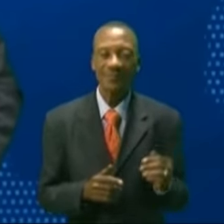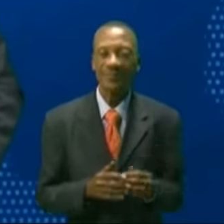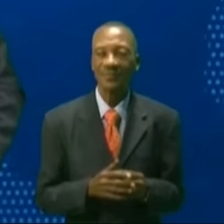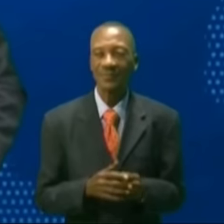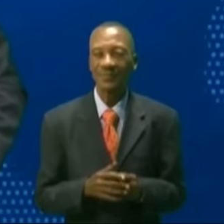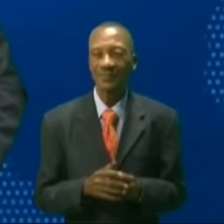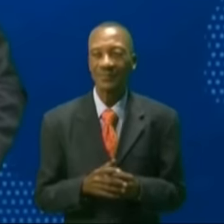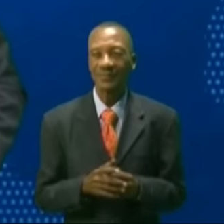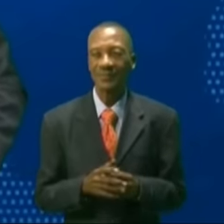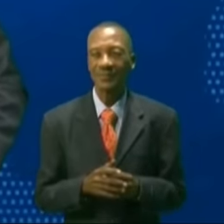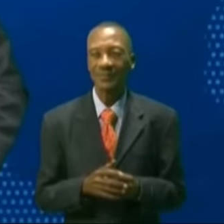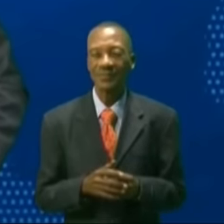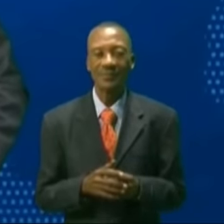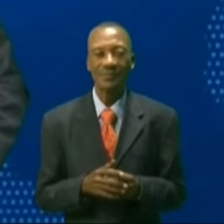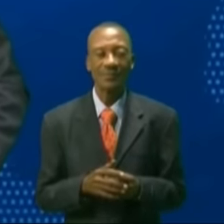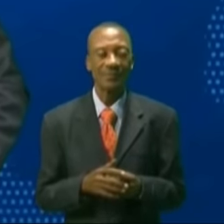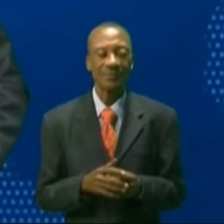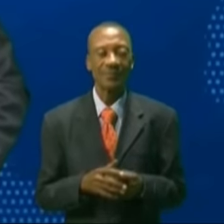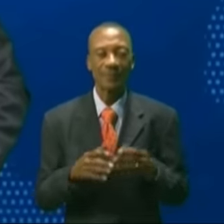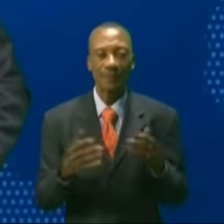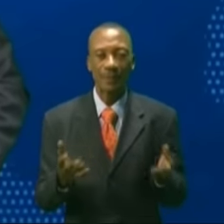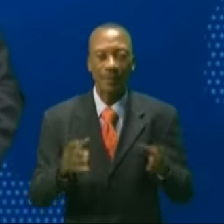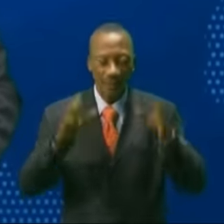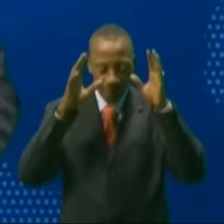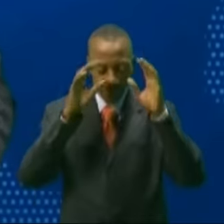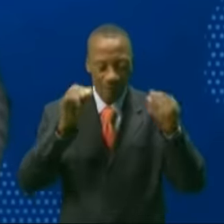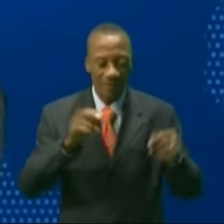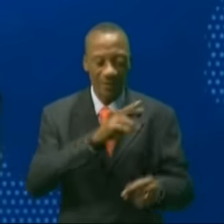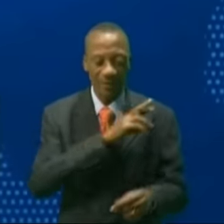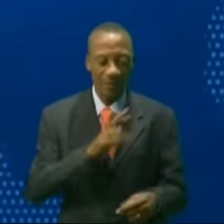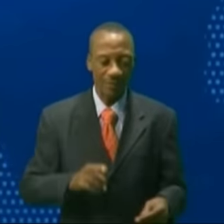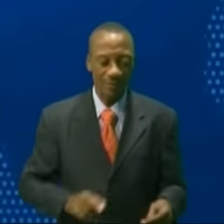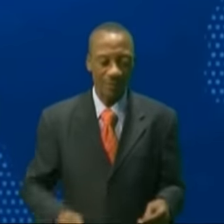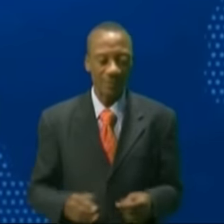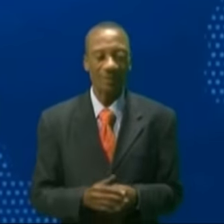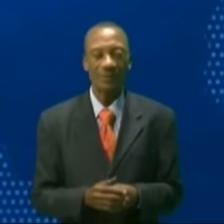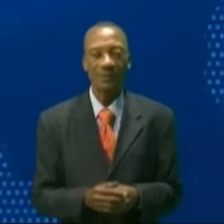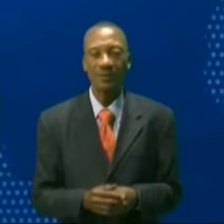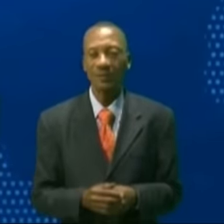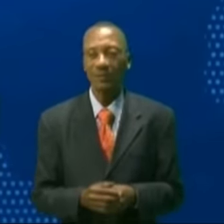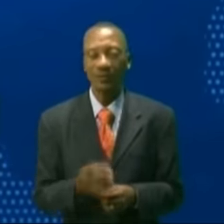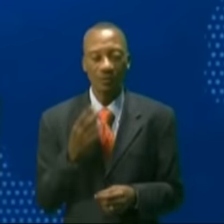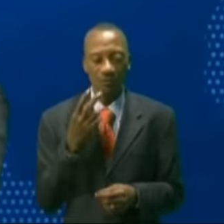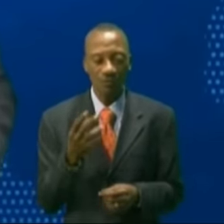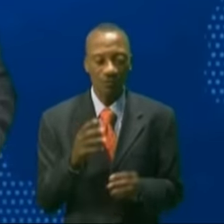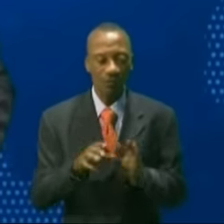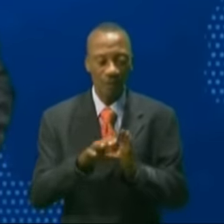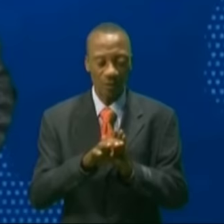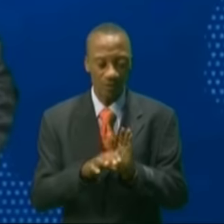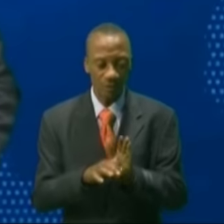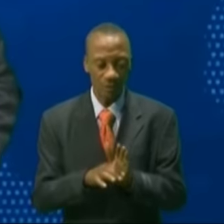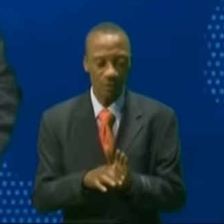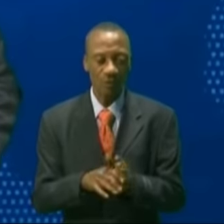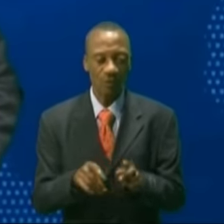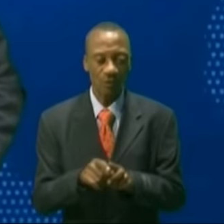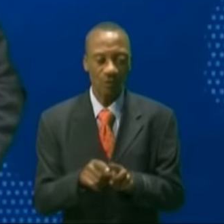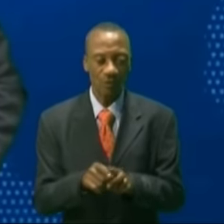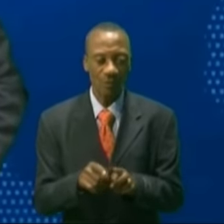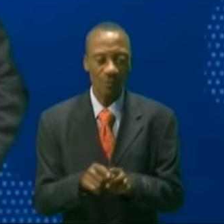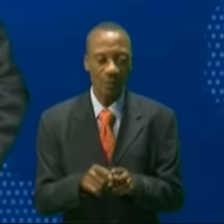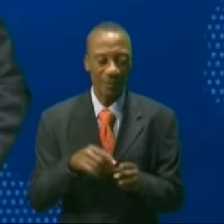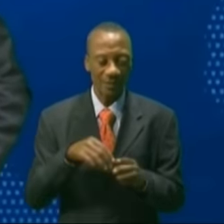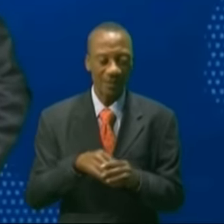5 branches. Le président de la République, vu la constitution telle que modifiée par la loi numéro